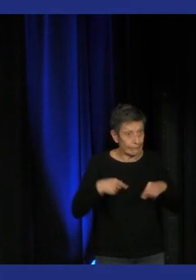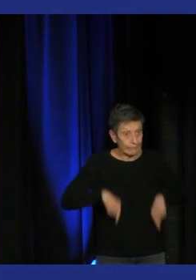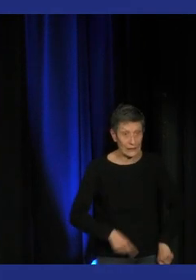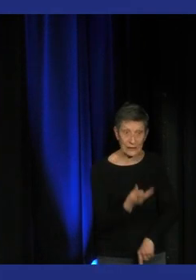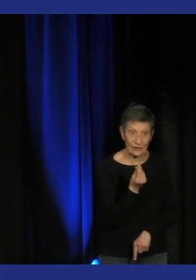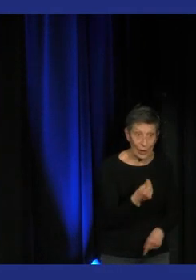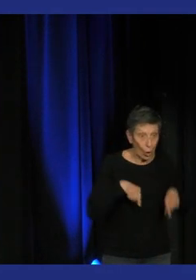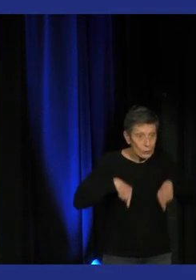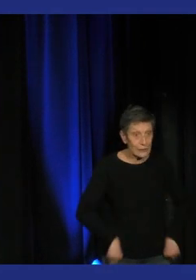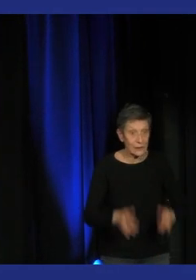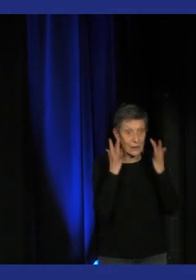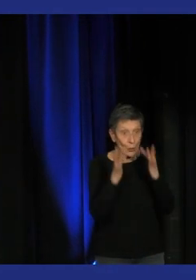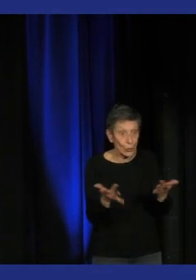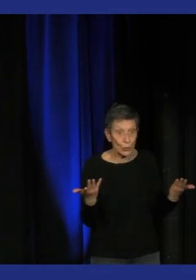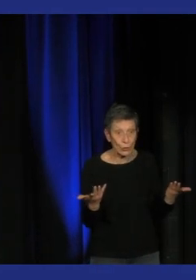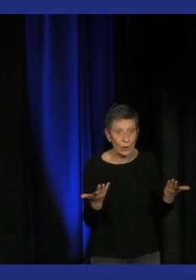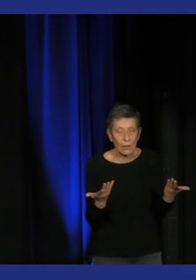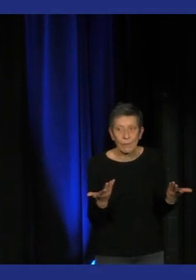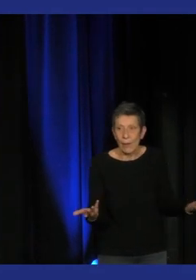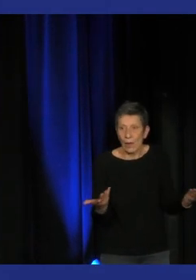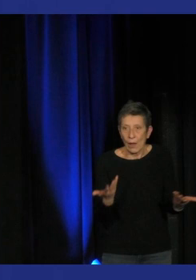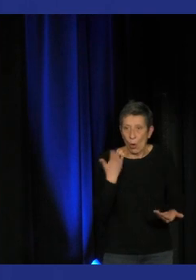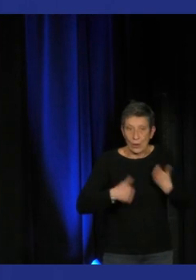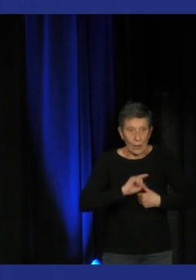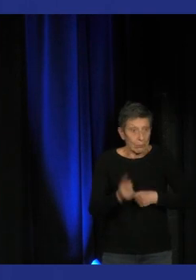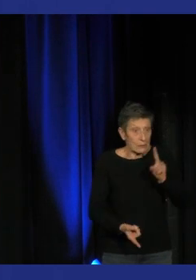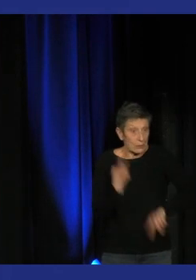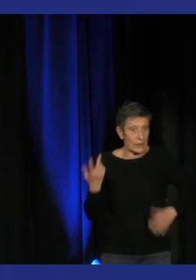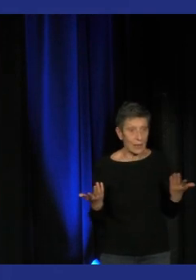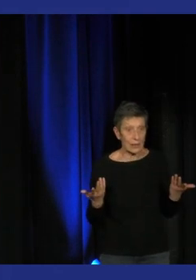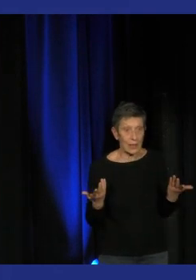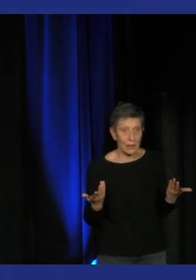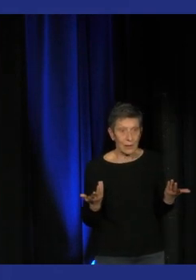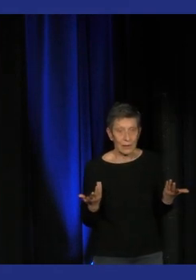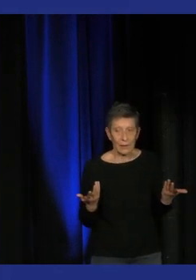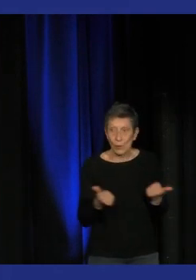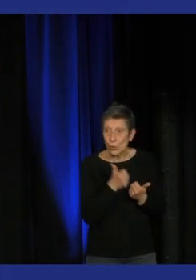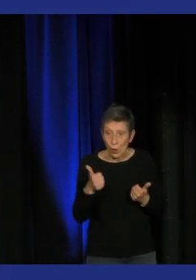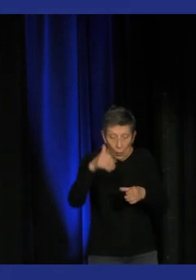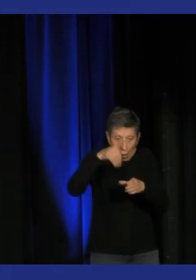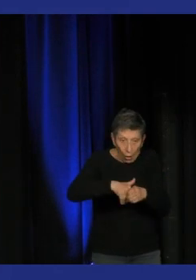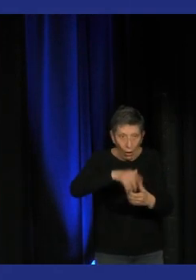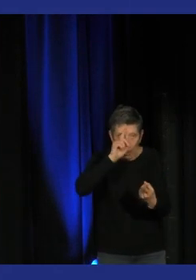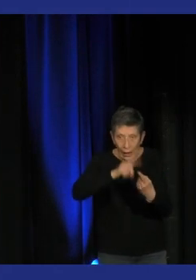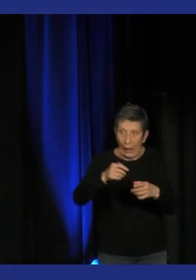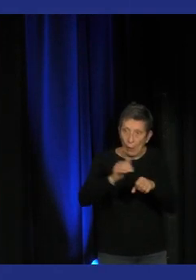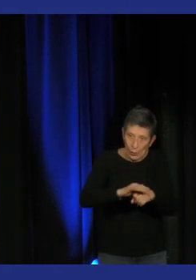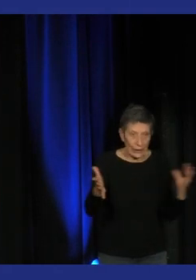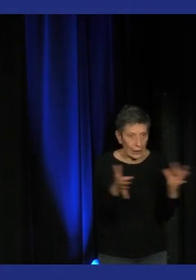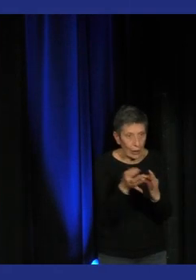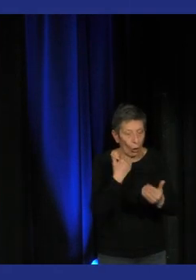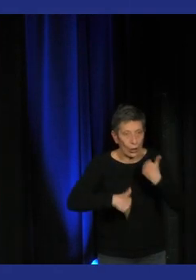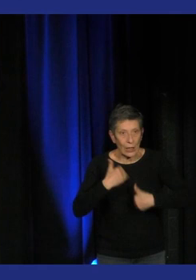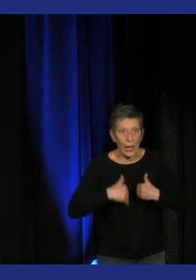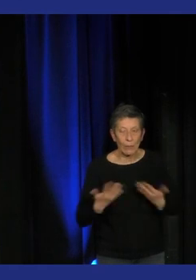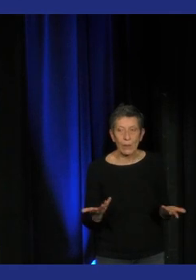le handicap ne soit pas une spécialité et que l'on ne traite pas que des questions politiques liées au handicap. Alors j'ai bien conscience que